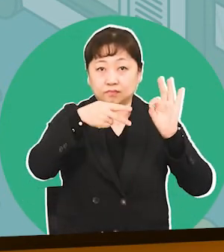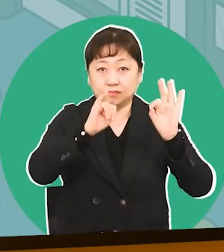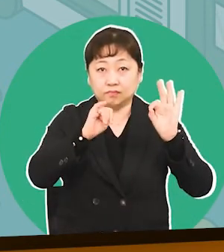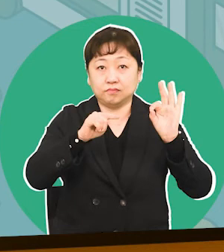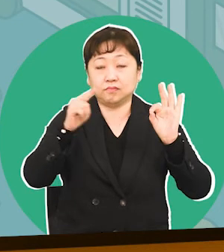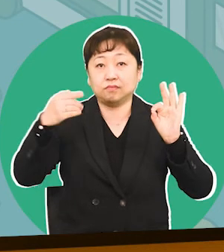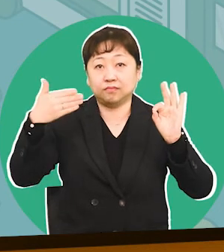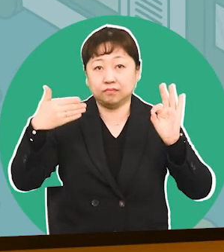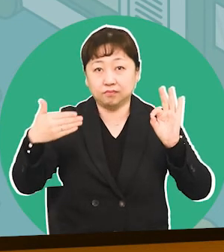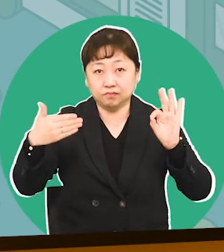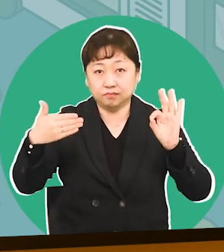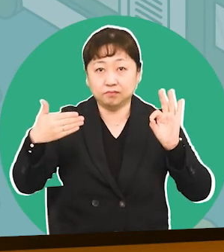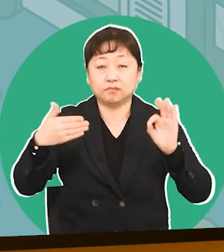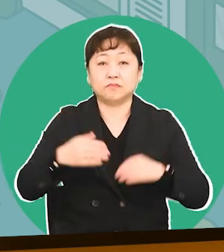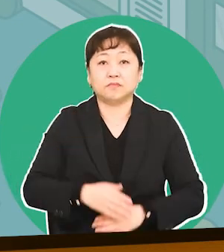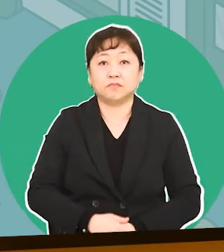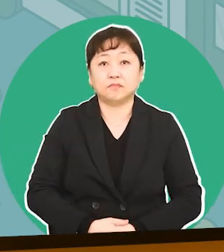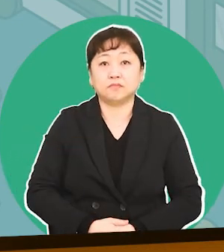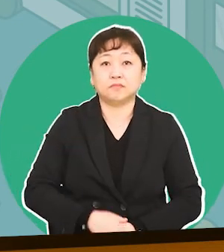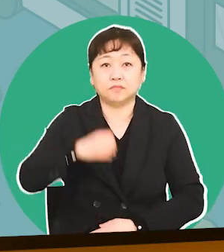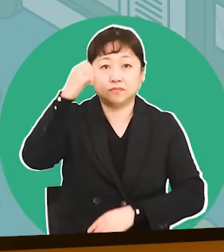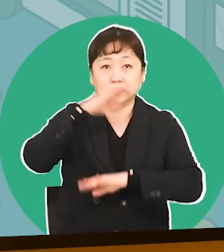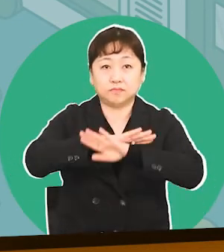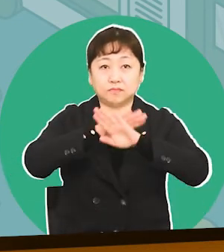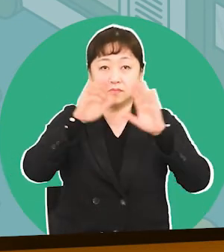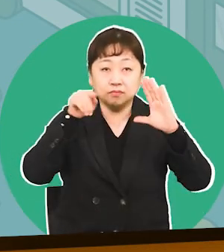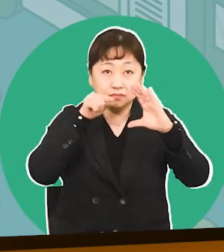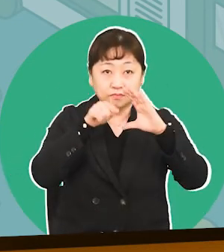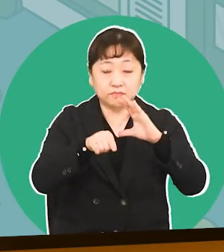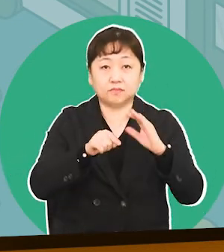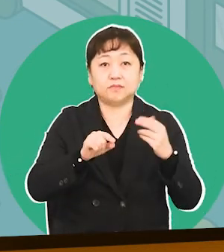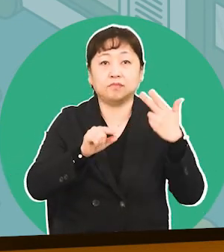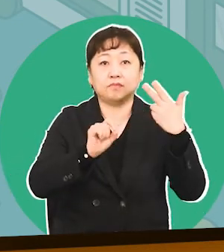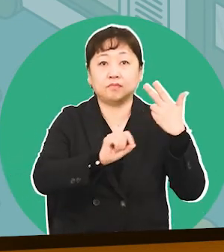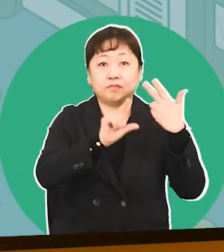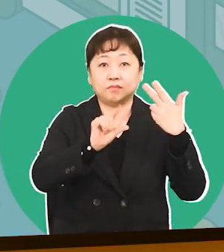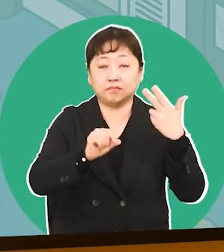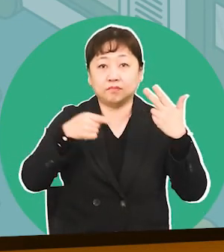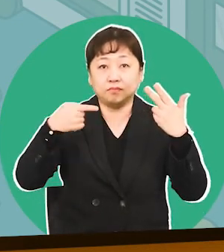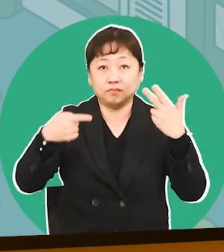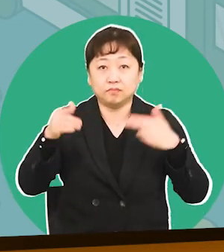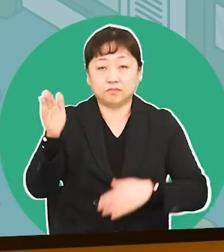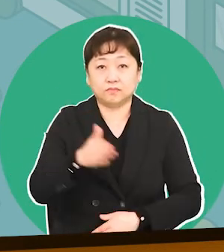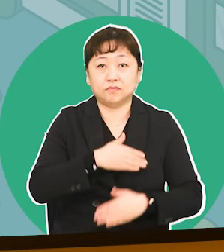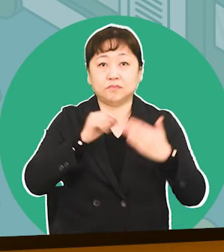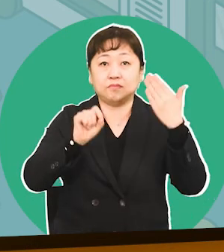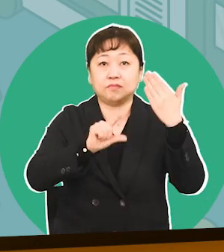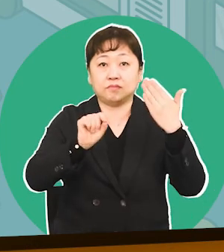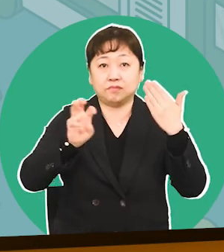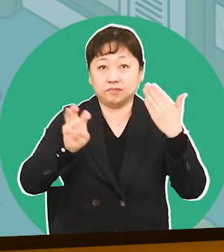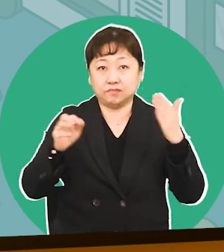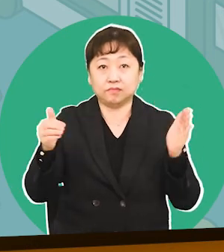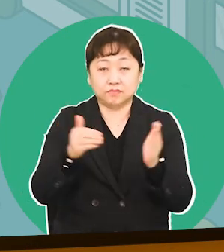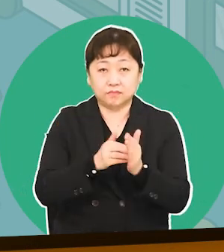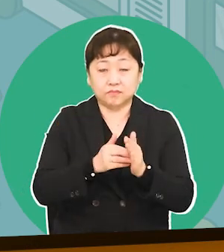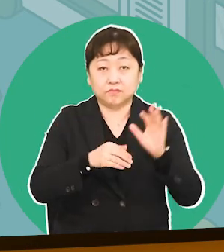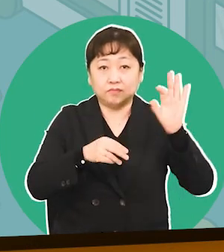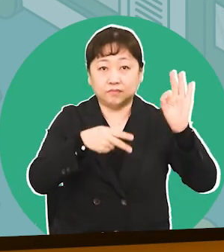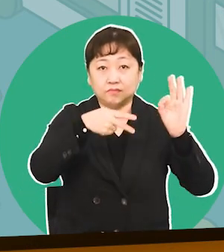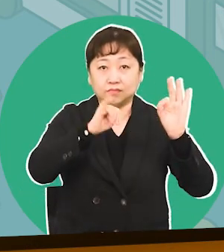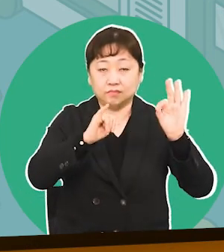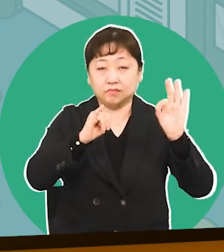10시부터 오후 9시까지 이며 광명 동굴은 7월 1일부터 9월 30일까지 오전